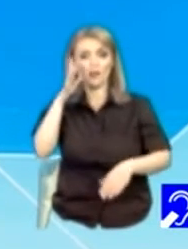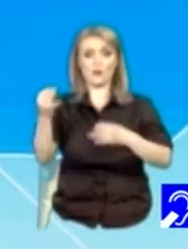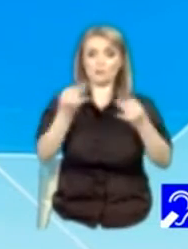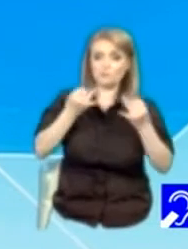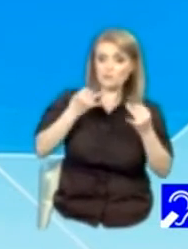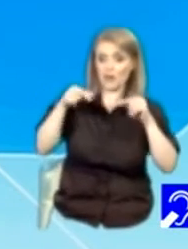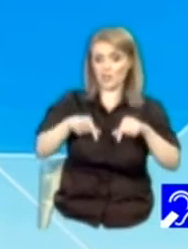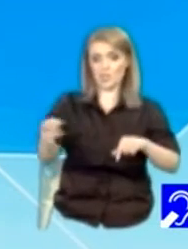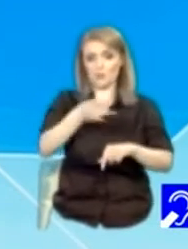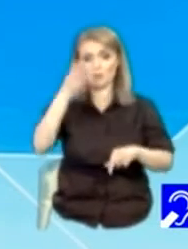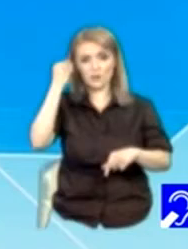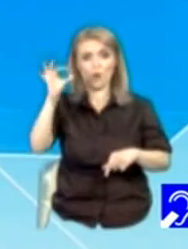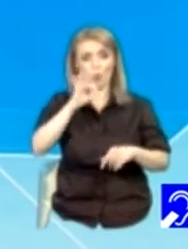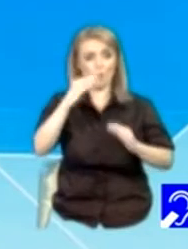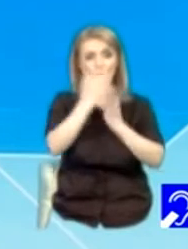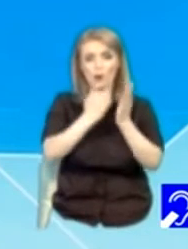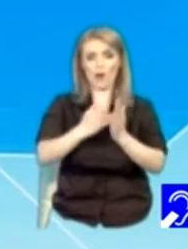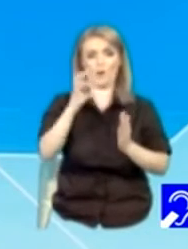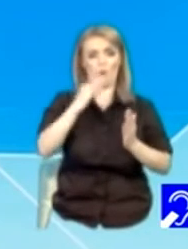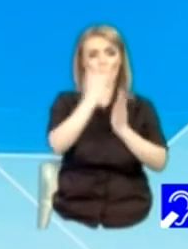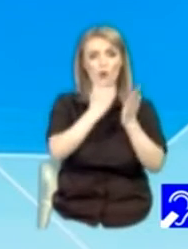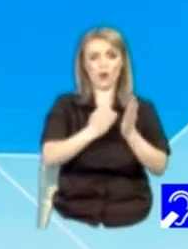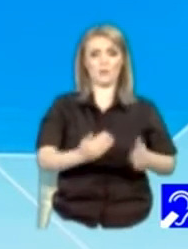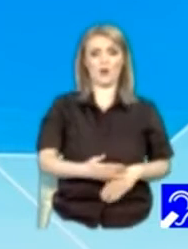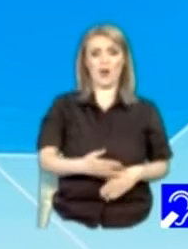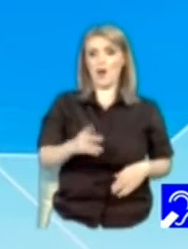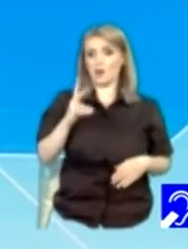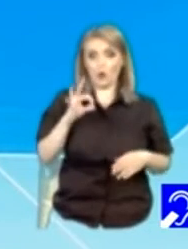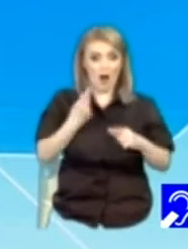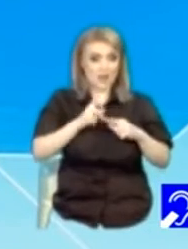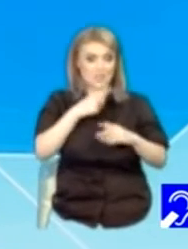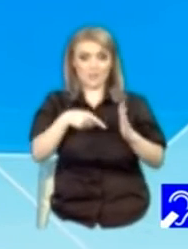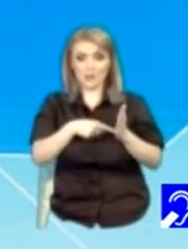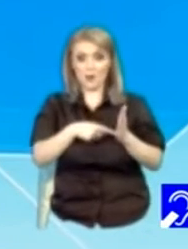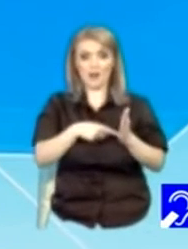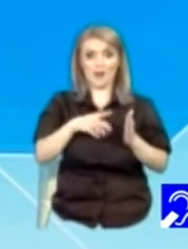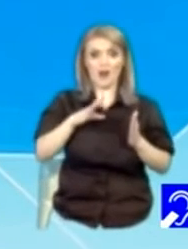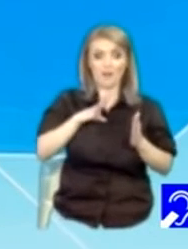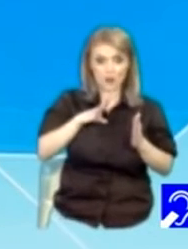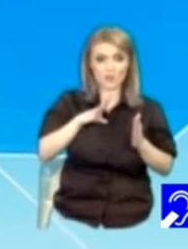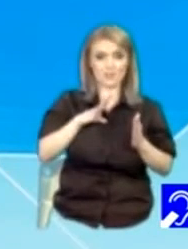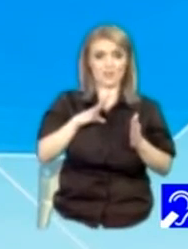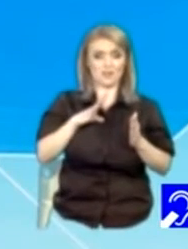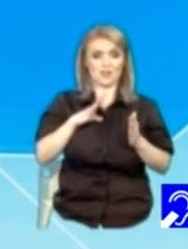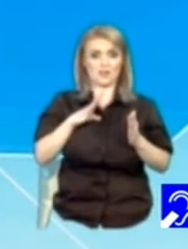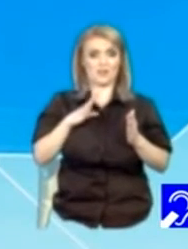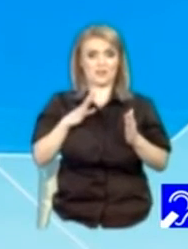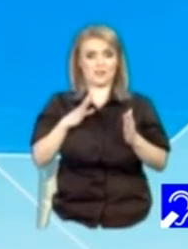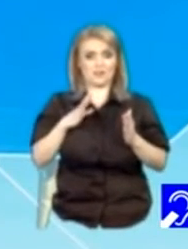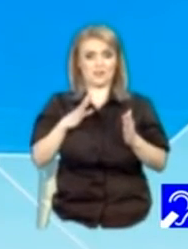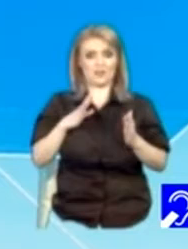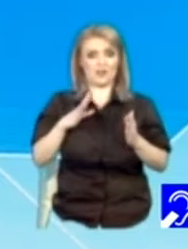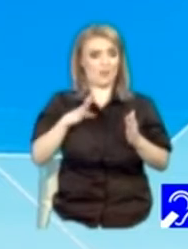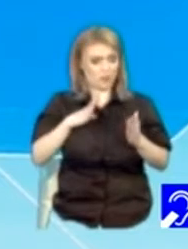Republica Moldova despre programe, dar exact această chestiune a fost prevăzută de marele nostru înaintaș